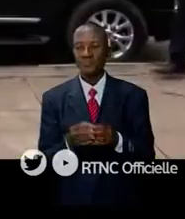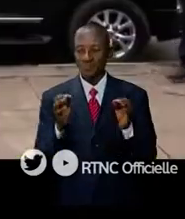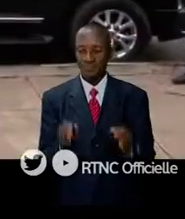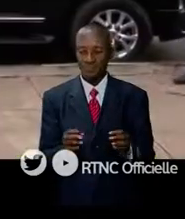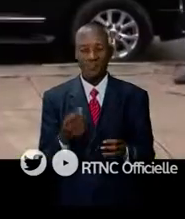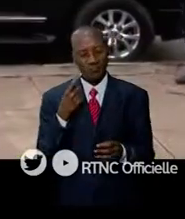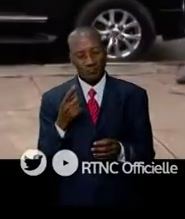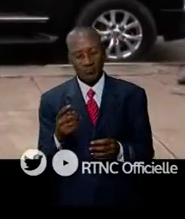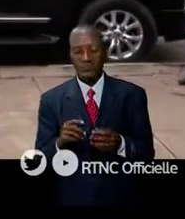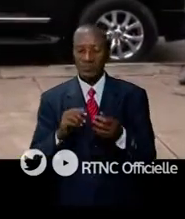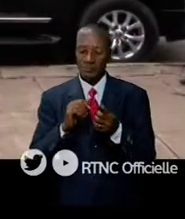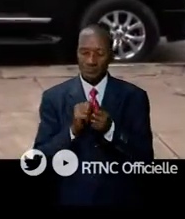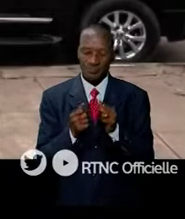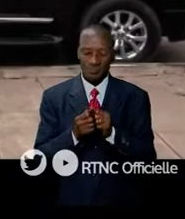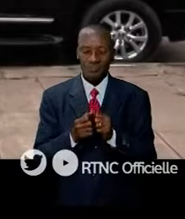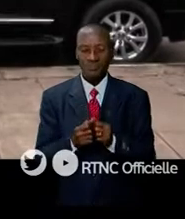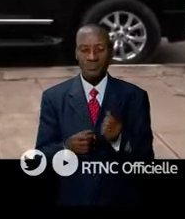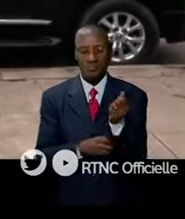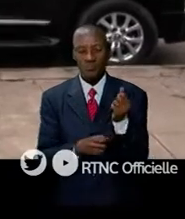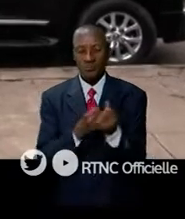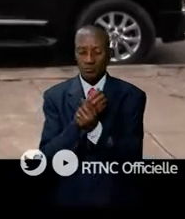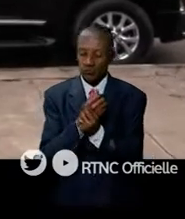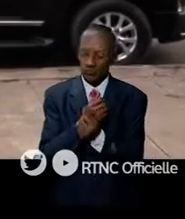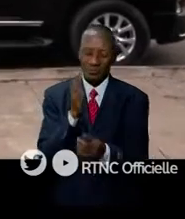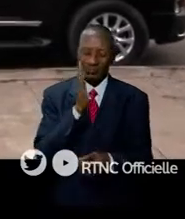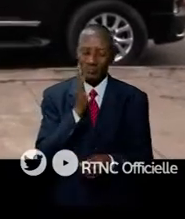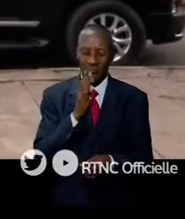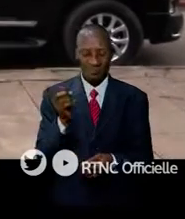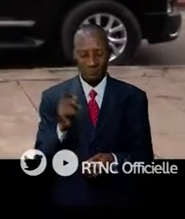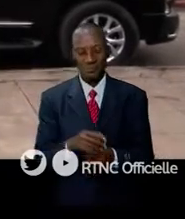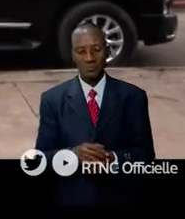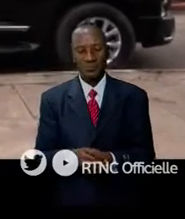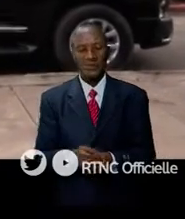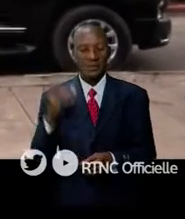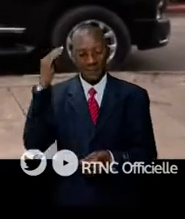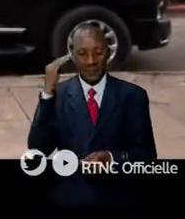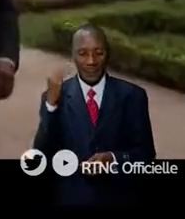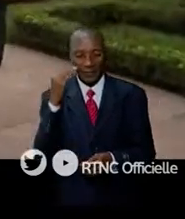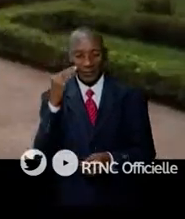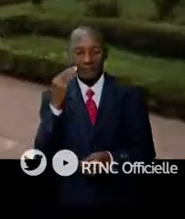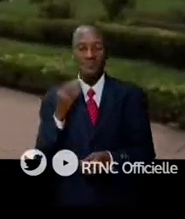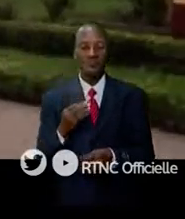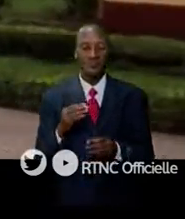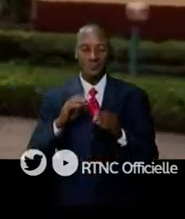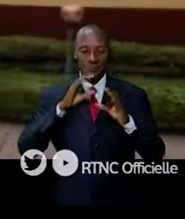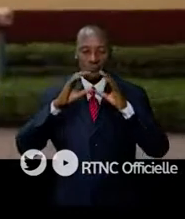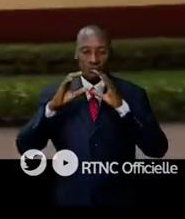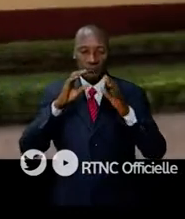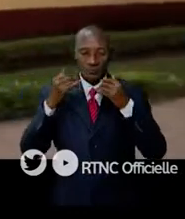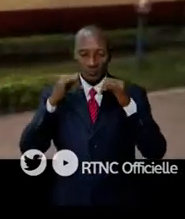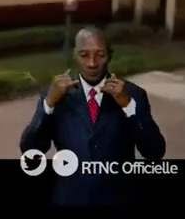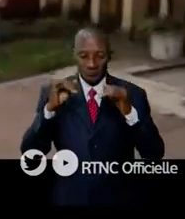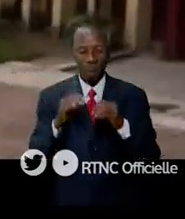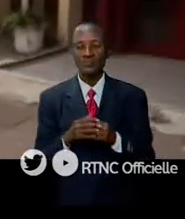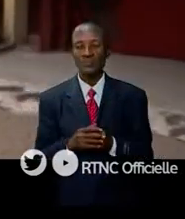Congolais. Dans le souci de poursuivre avec la sensibilisation, le ministre d'État en charge de la communication et médias, Jolino